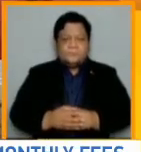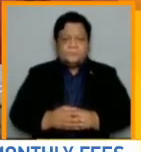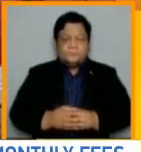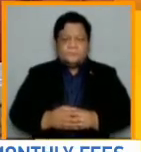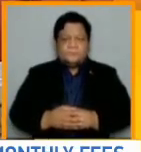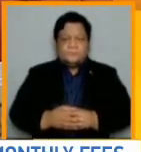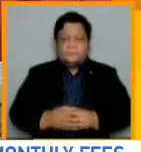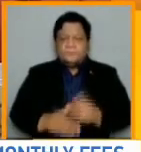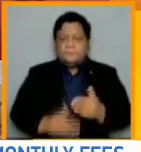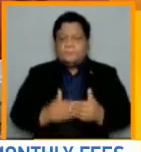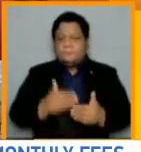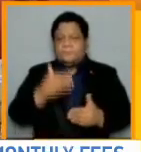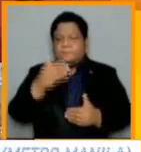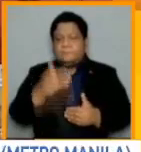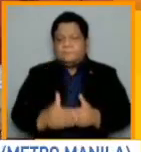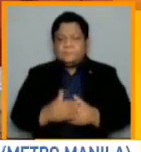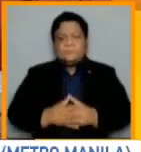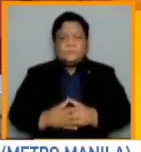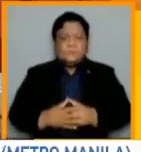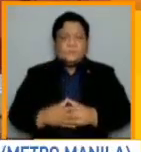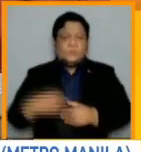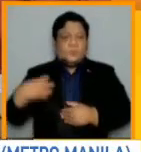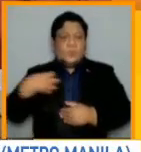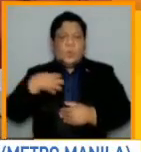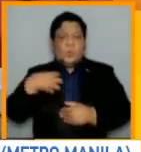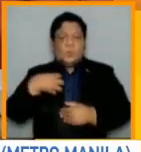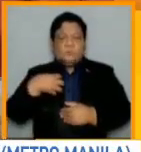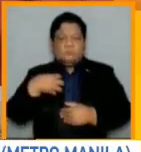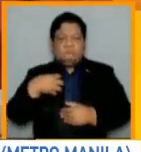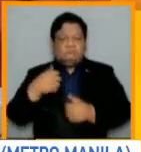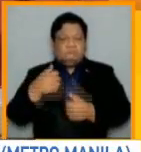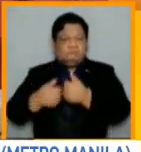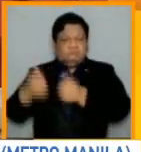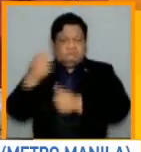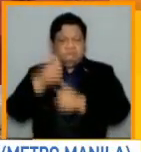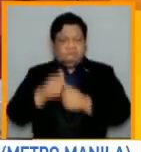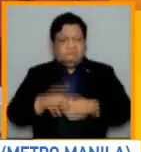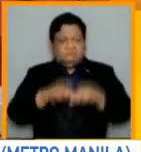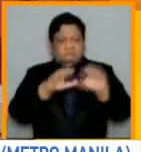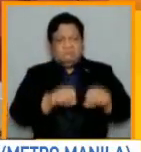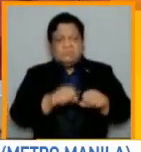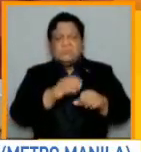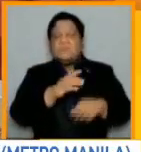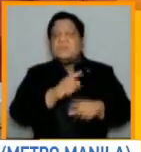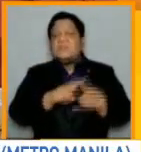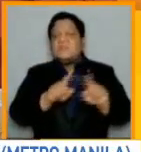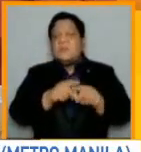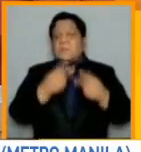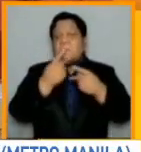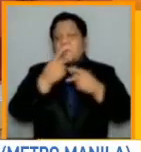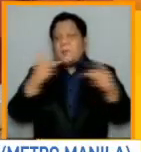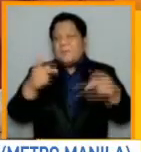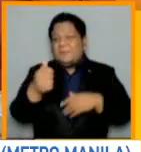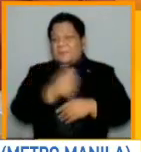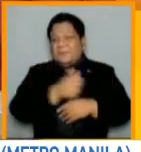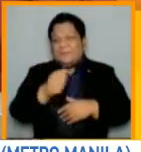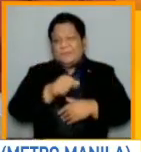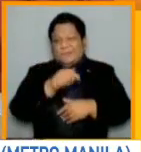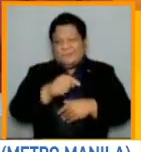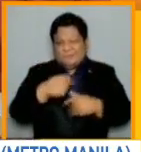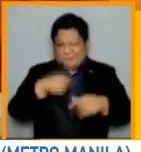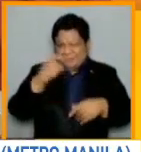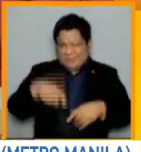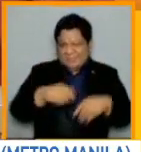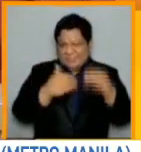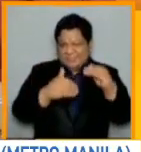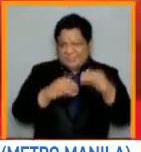Pinaghuhuli ng mga otoridad ang mga pampublikong sasakyan na lumabag sa 70% capacity ngayong naka-alert level 2 ang Metro Manila. Live mula